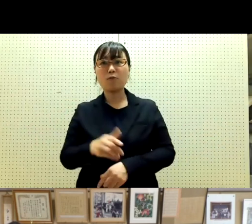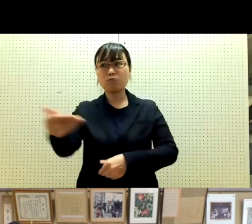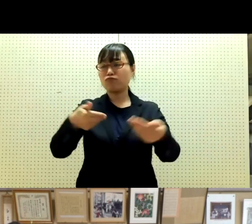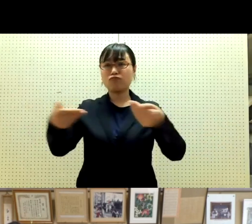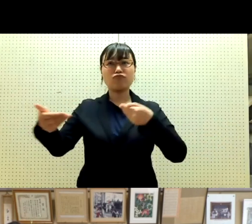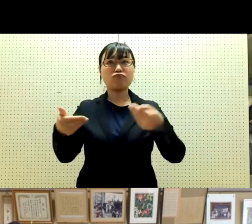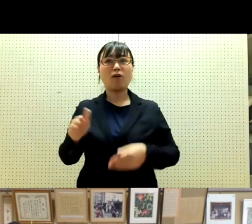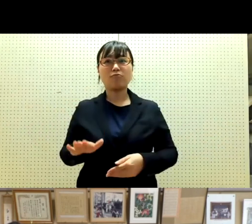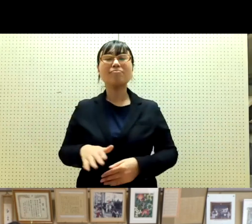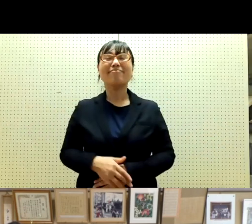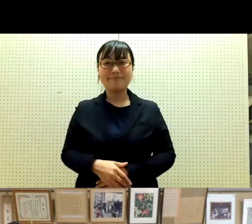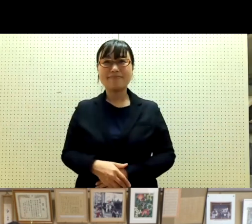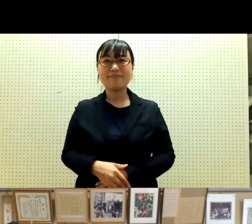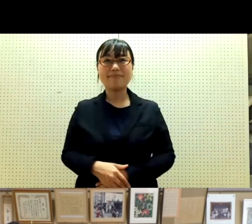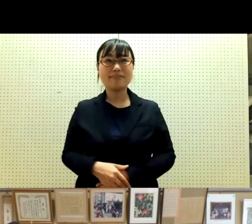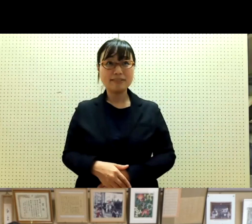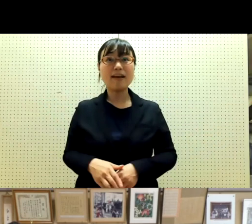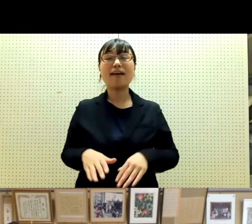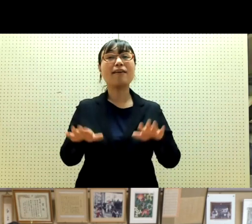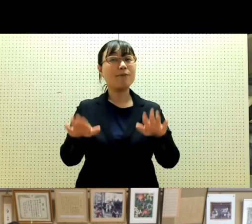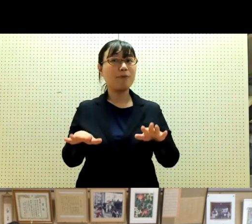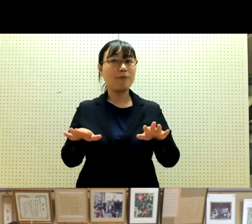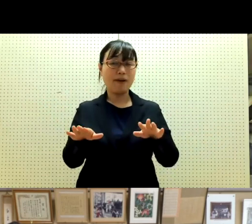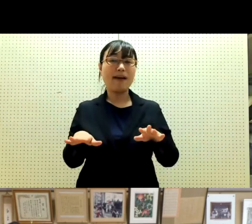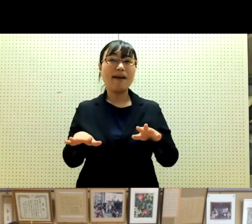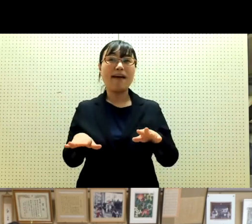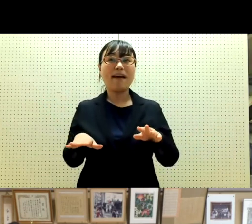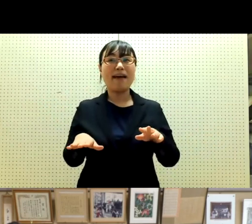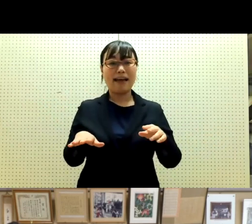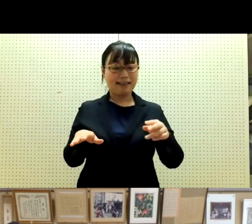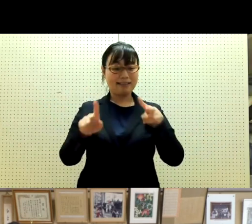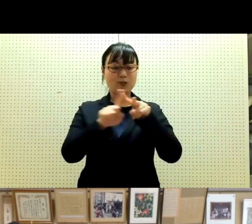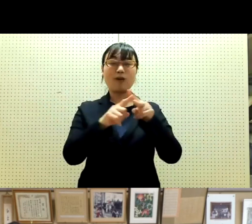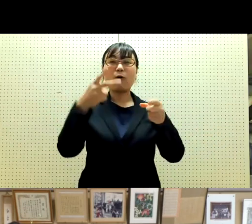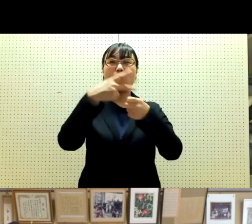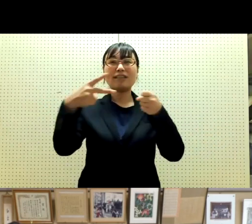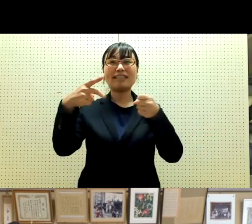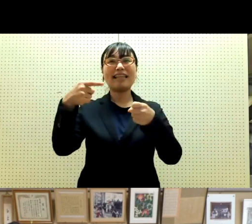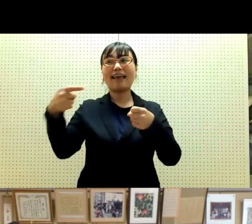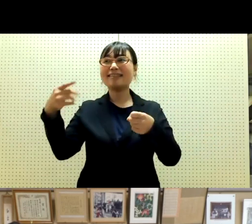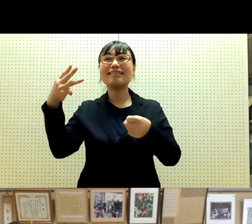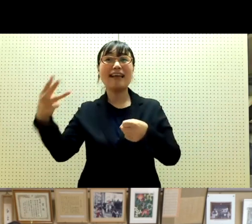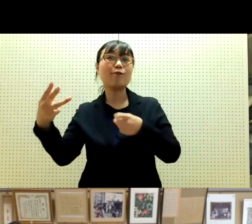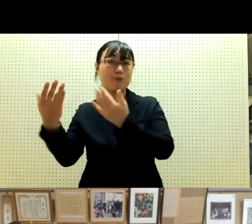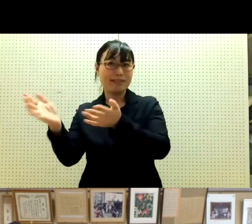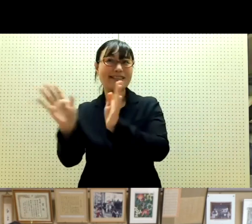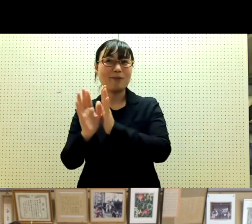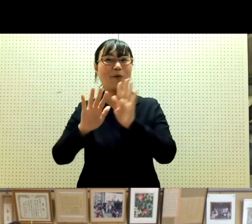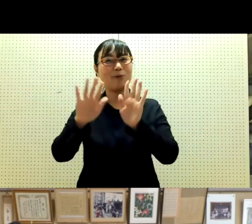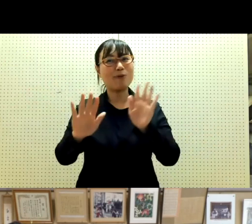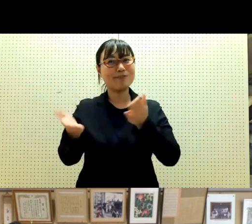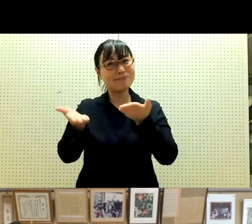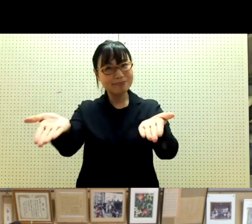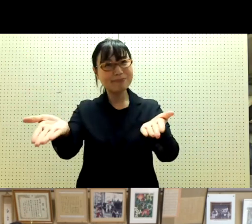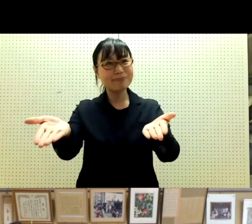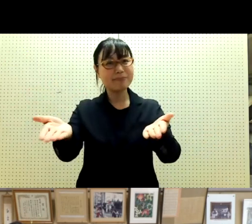日は用賀小の2年3組の様子をご紹介したいと思います。4月の終わりに iPad が配布された2年生、2ヶ月